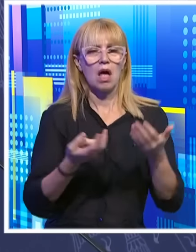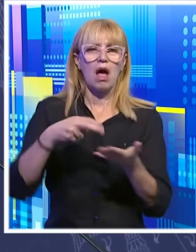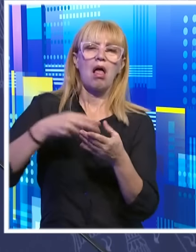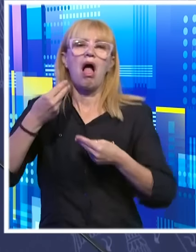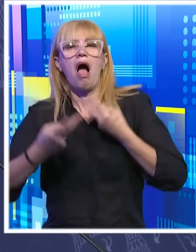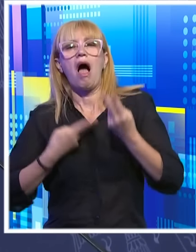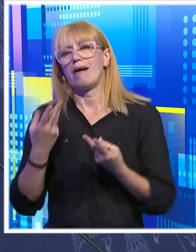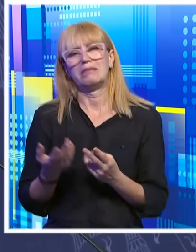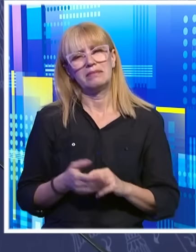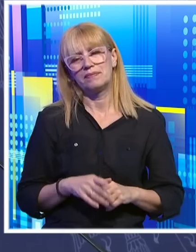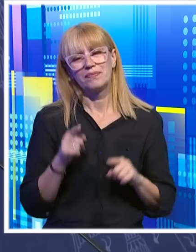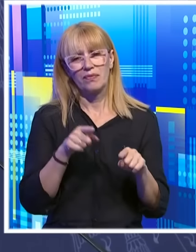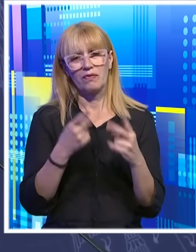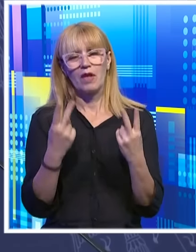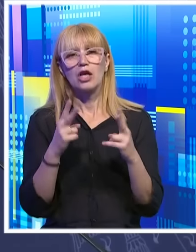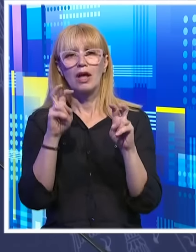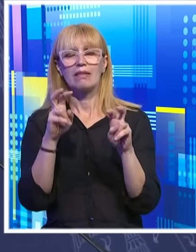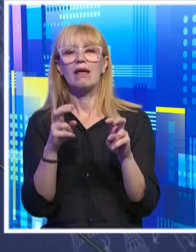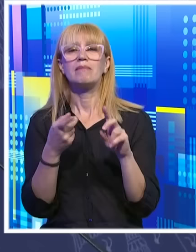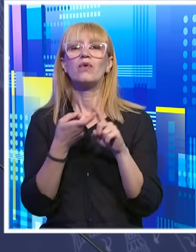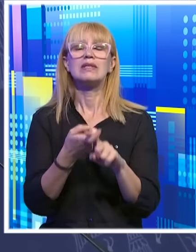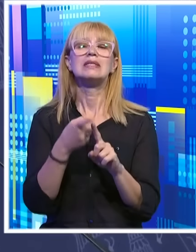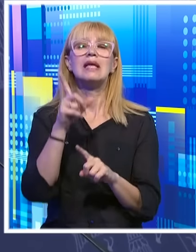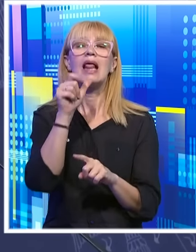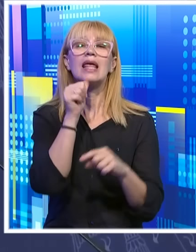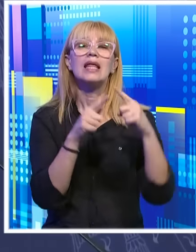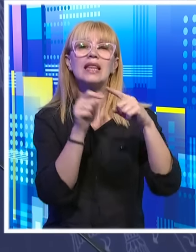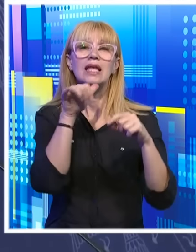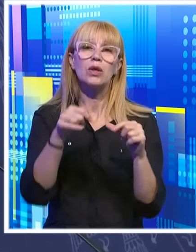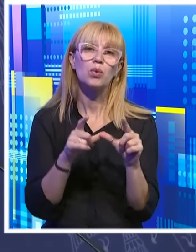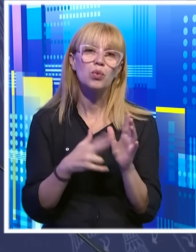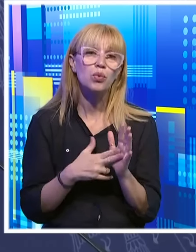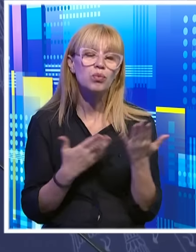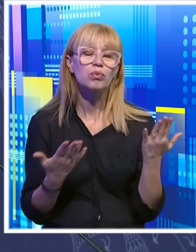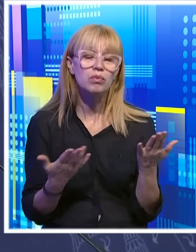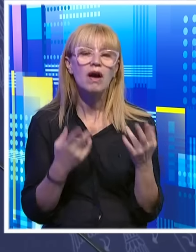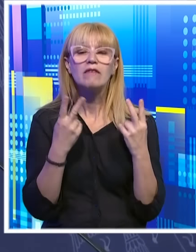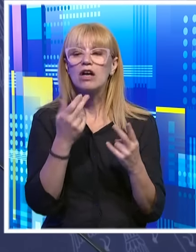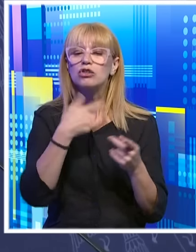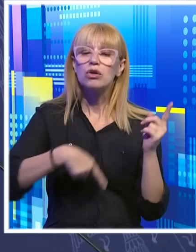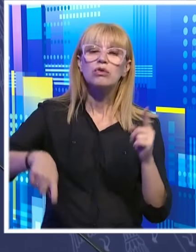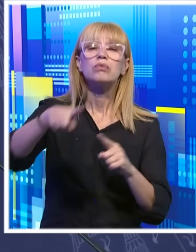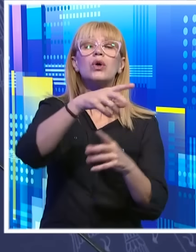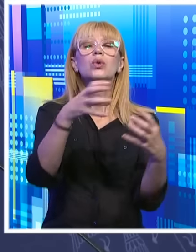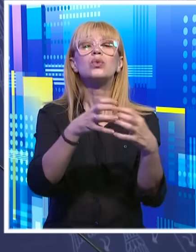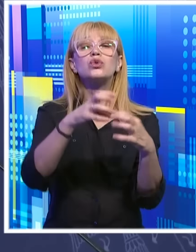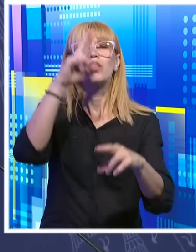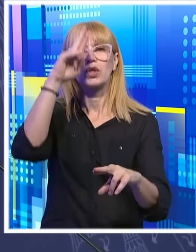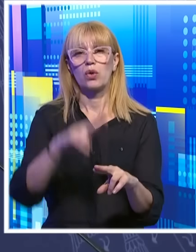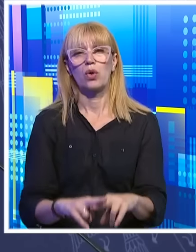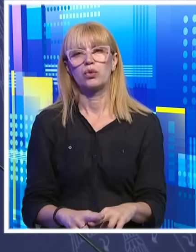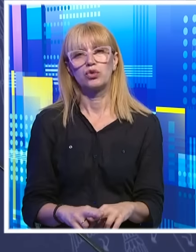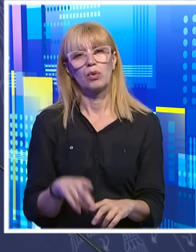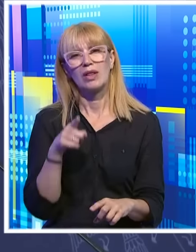temi. Reč je o litijumu i reč je o tome kakvu ćemo mi odluku kao društvo da donesemo. To nije odluka koja je